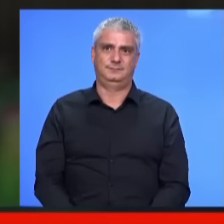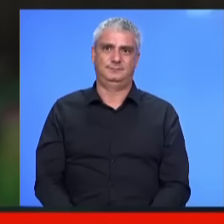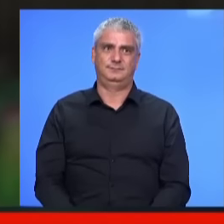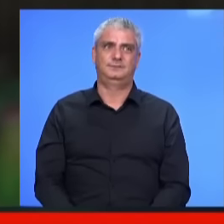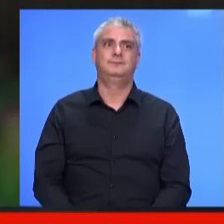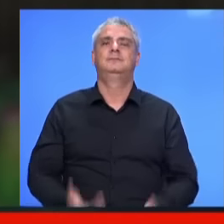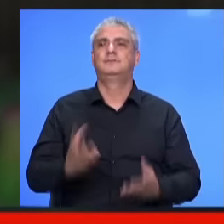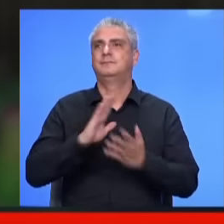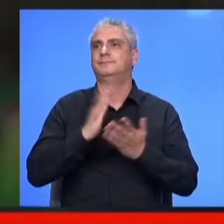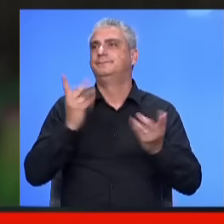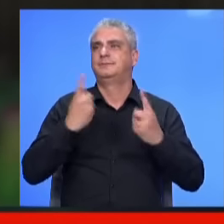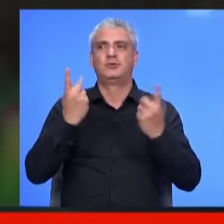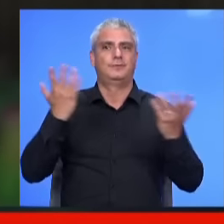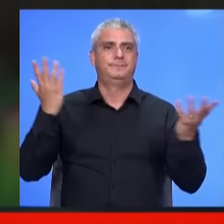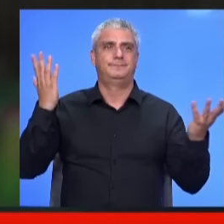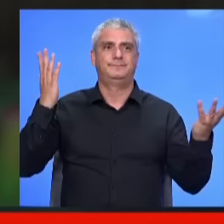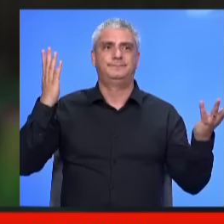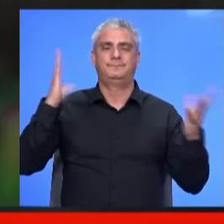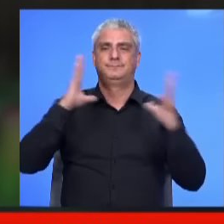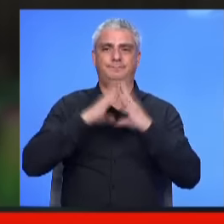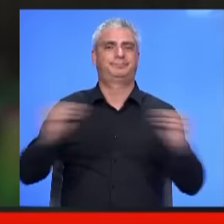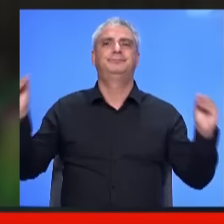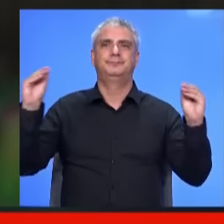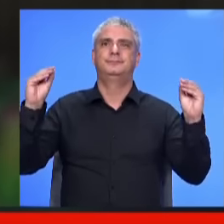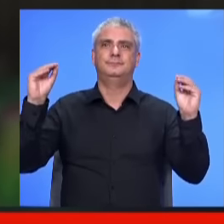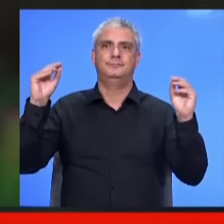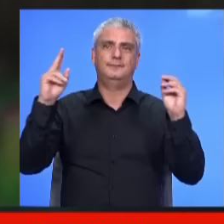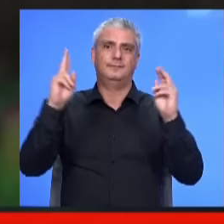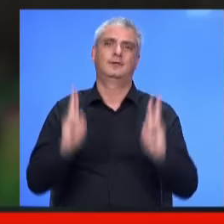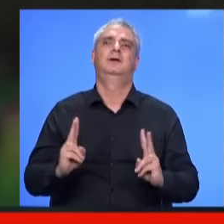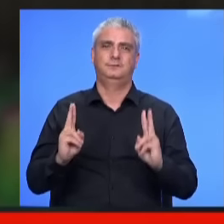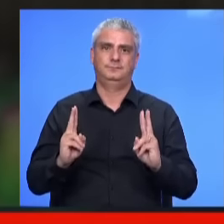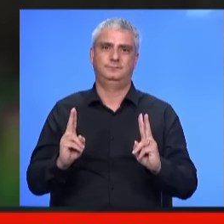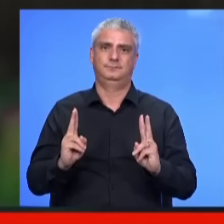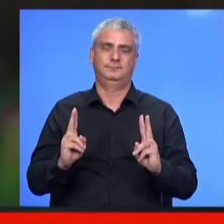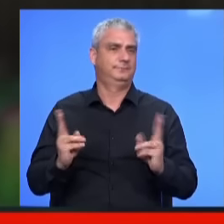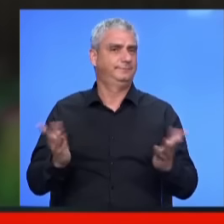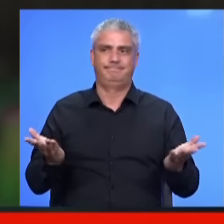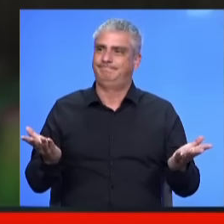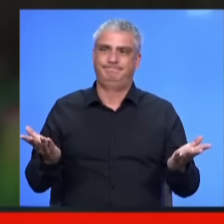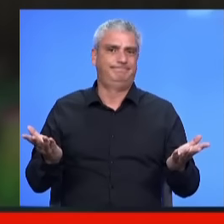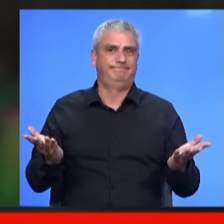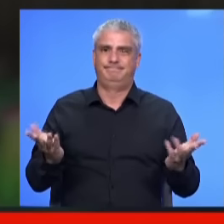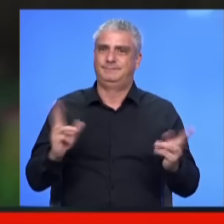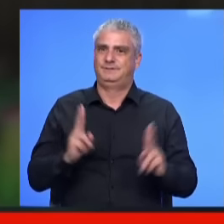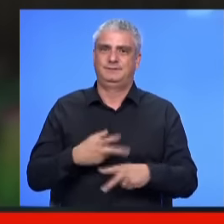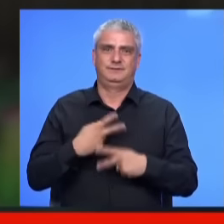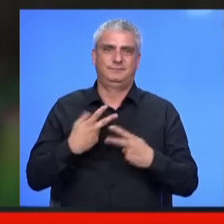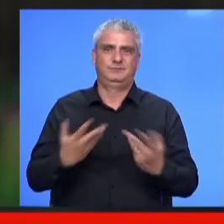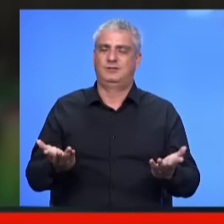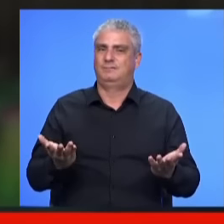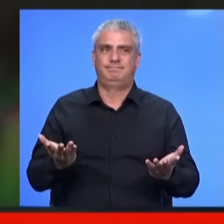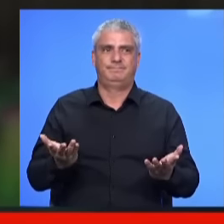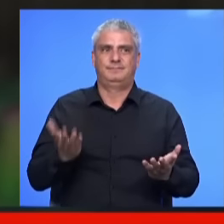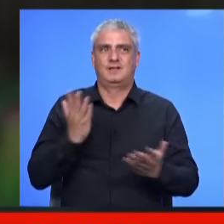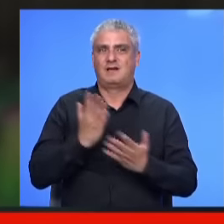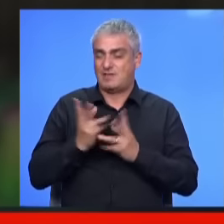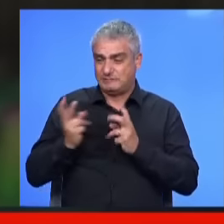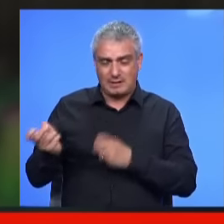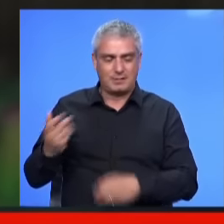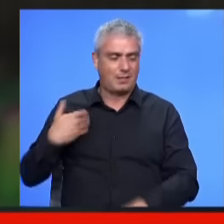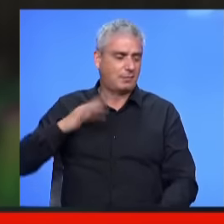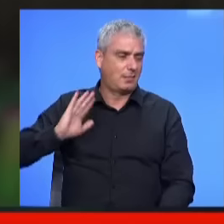פתאום הכל נדם, הכל נעצר. זה לא... אז באמת כבר הסרטן לא